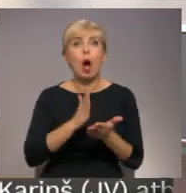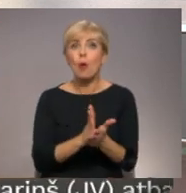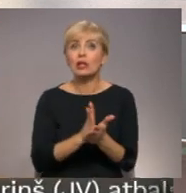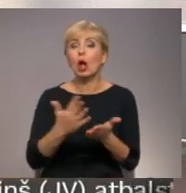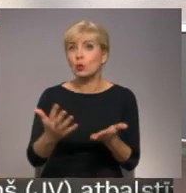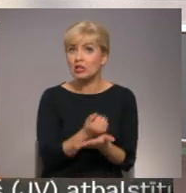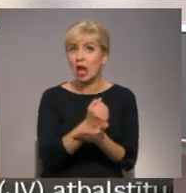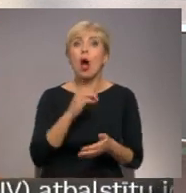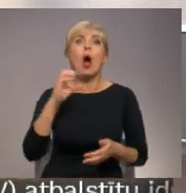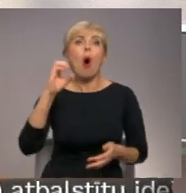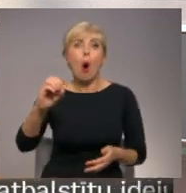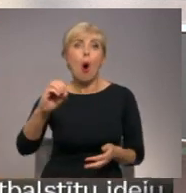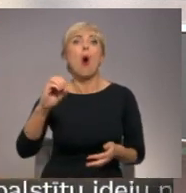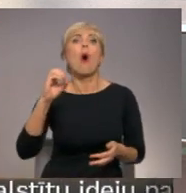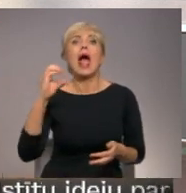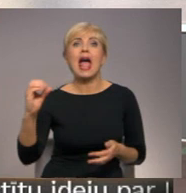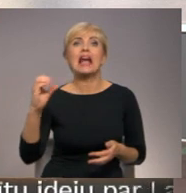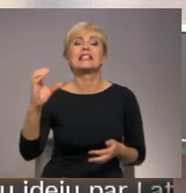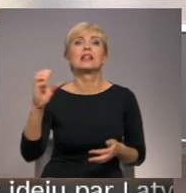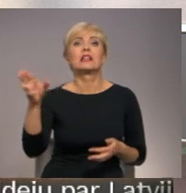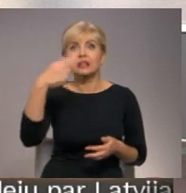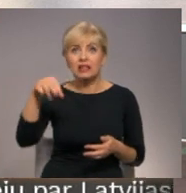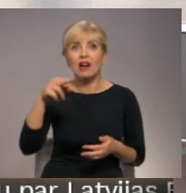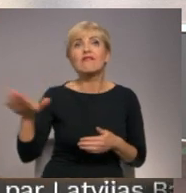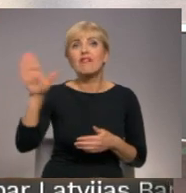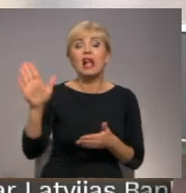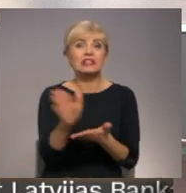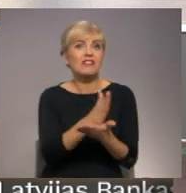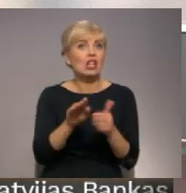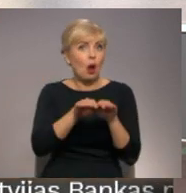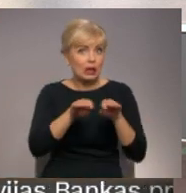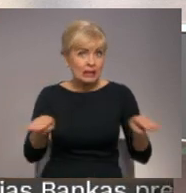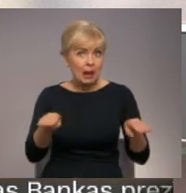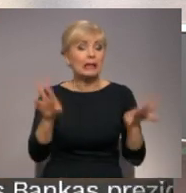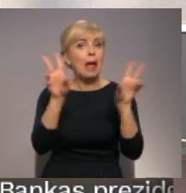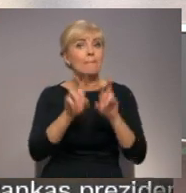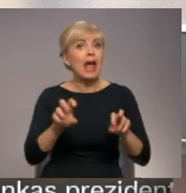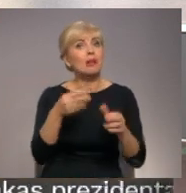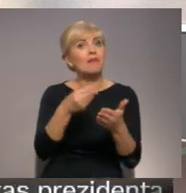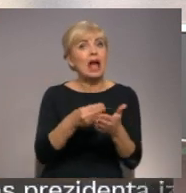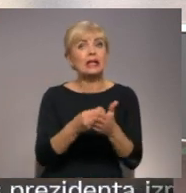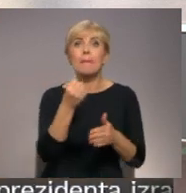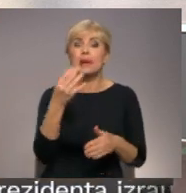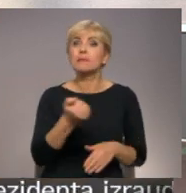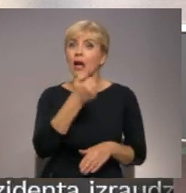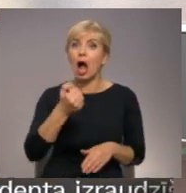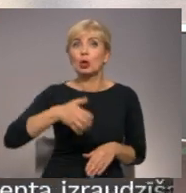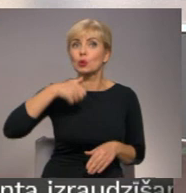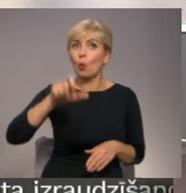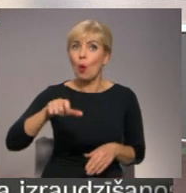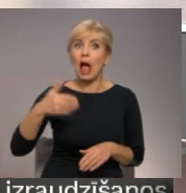vidējo līmeni. Pētījums vērtē 15-gadīgu skolēnu prasmes un zināšanas matemātikā, lasīšanā un dabas